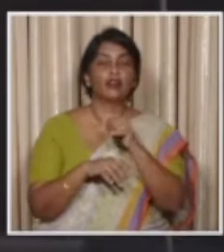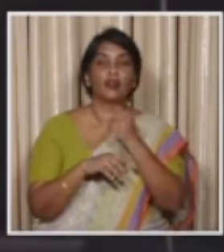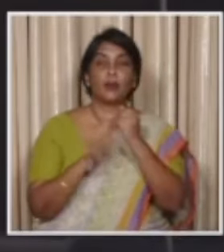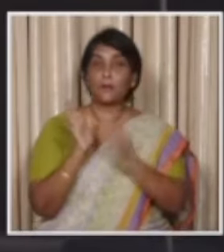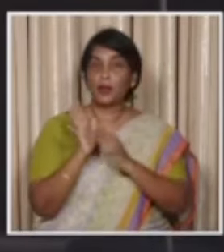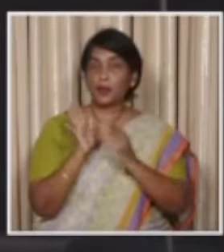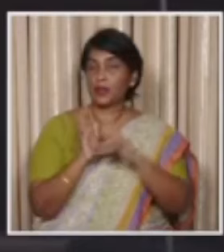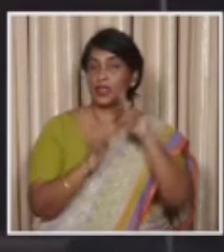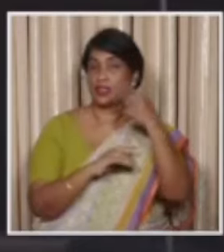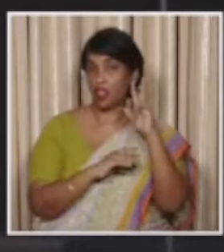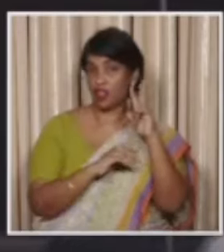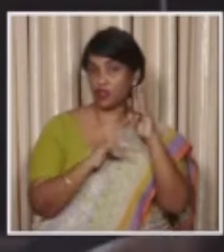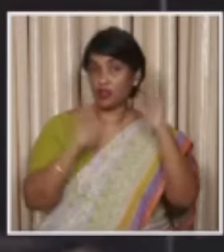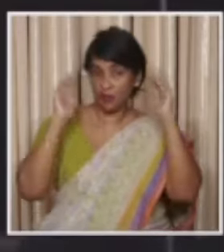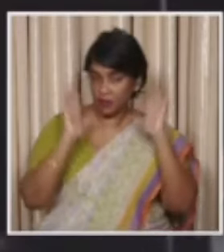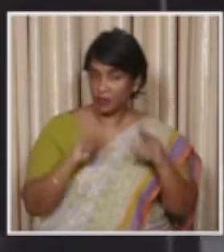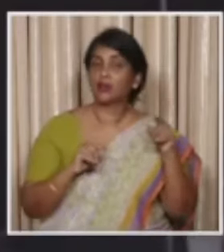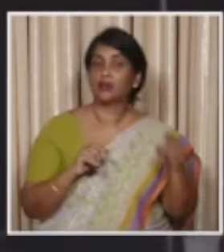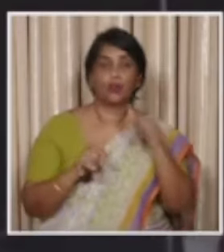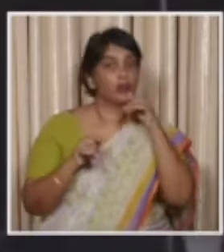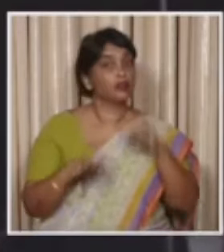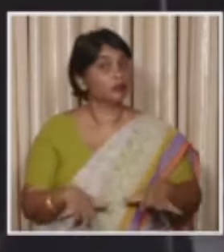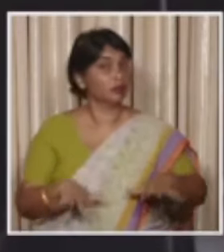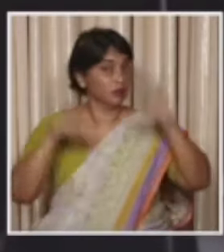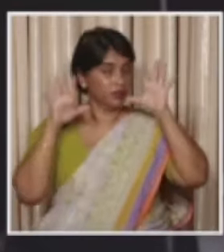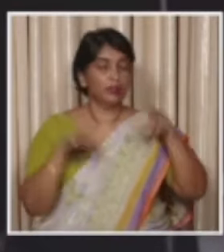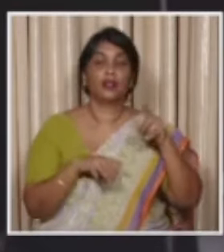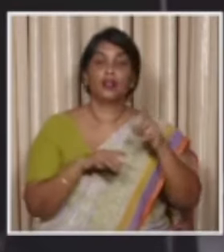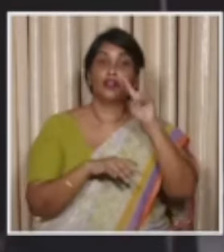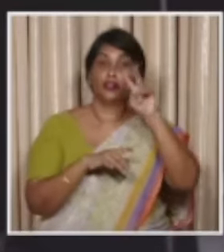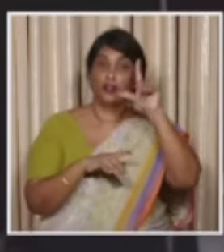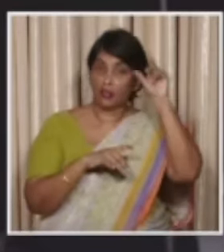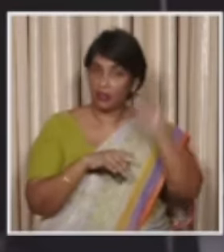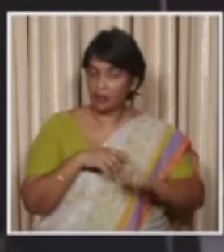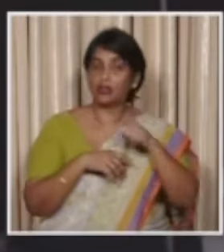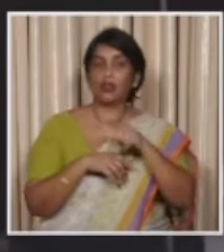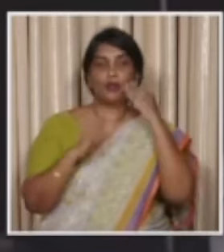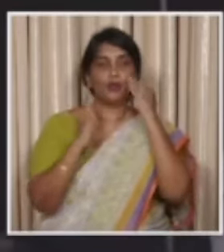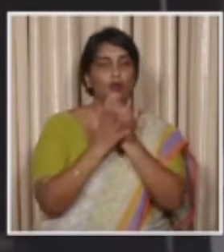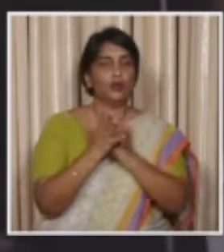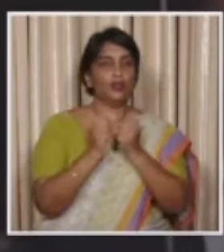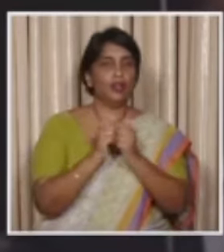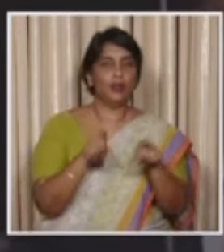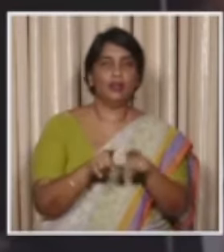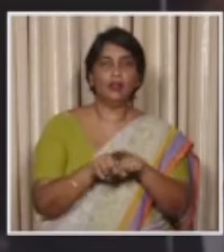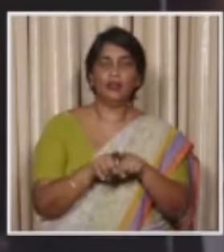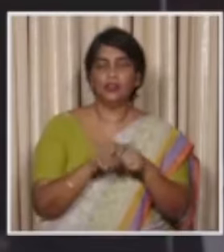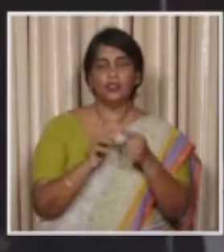මිලිමීටර 180ට වහින කාලාවෙත් මහ ගංවතුරක් ආවා. 27,000කට වැඩි පවුල් ප්‍රමාණයක් අසරණ වුණා.